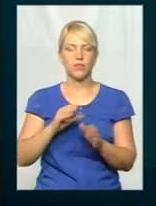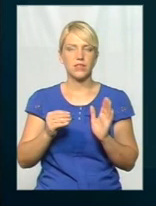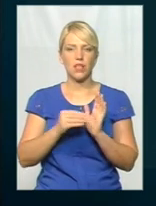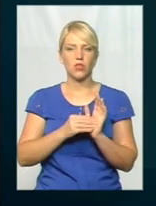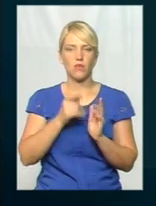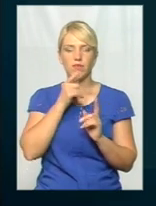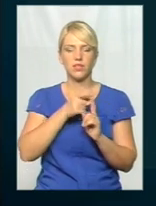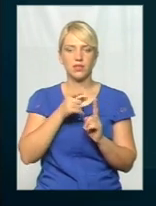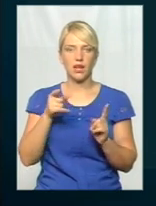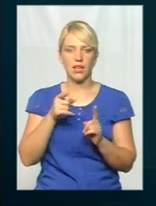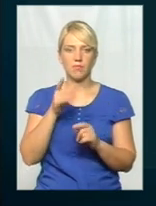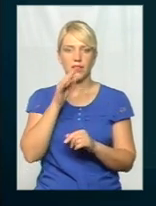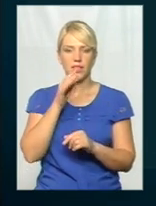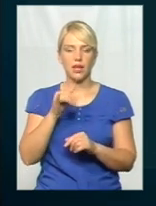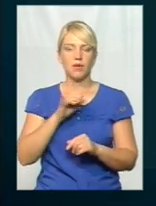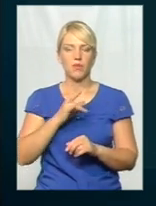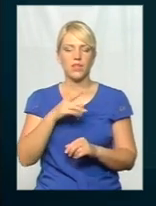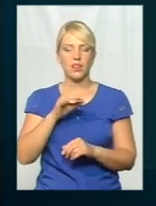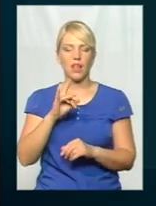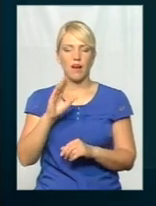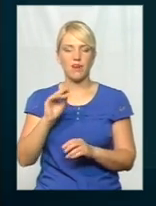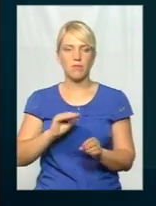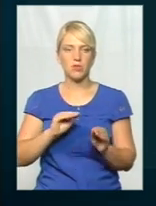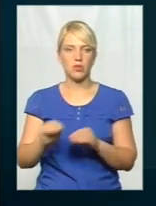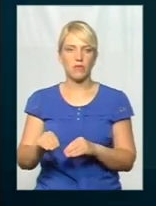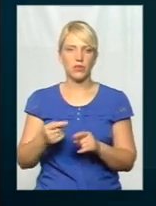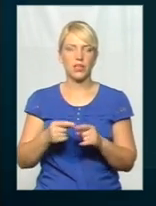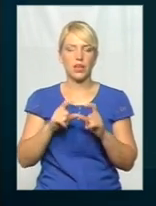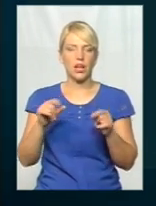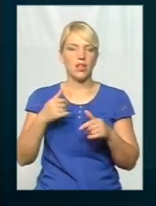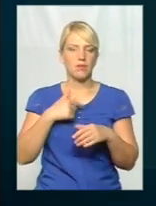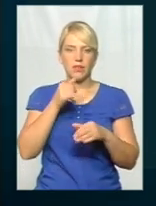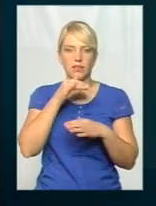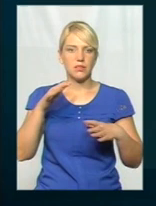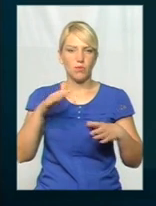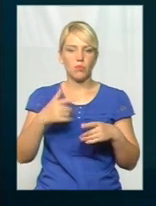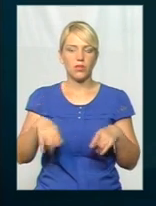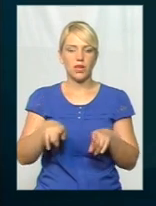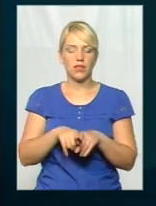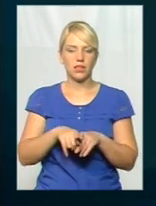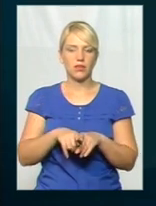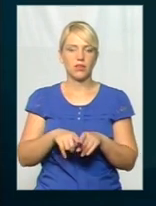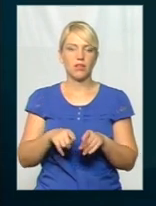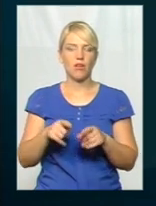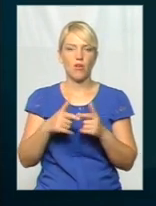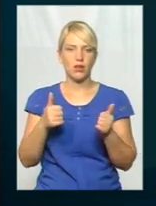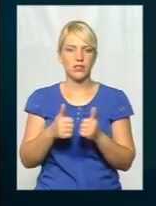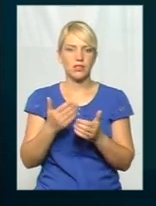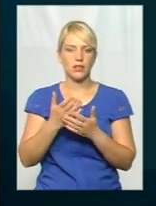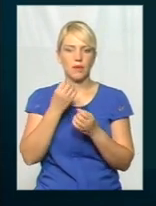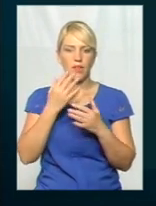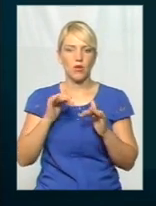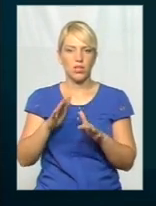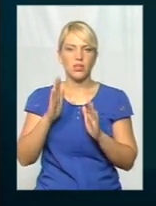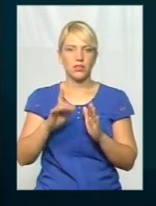травні мали ми встановити ЕДМ. Але фінансова неспроможність багато таких організацій є благодійних. Тільки починається отопительний